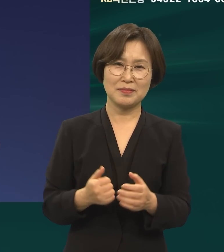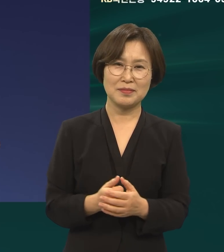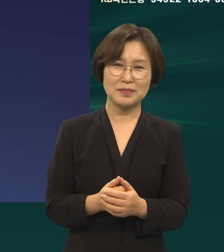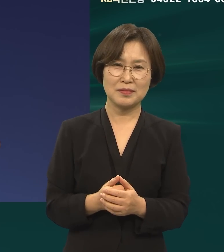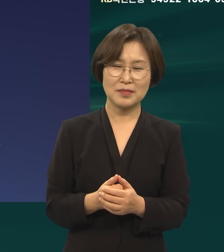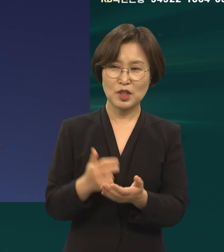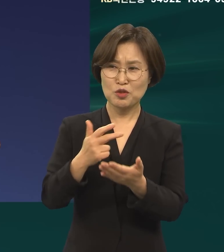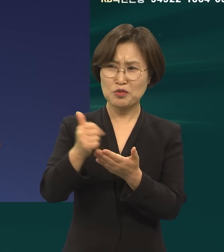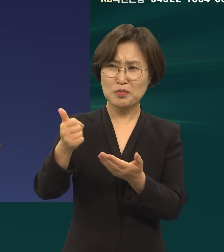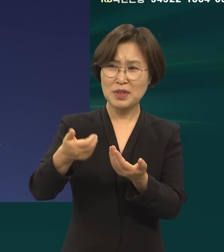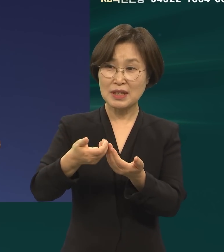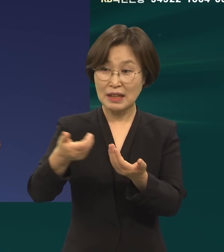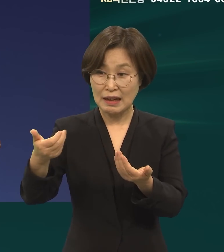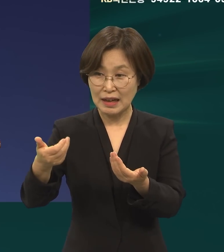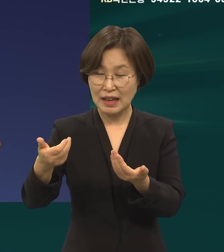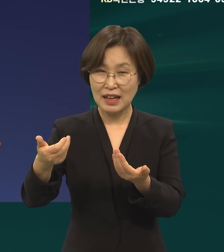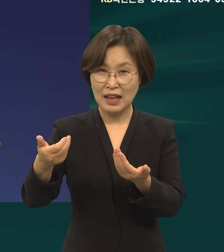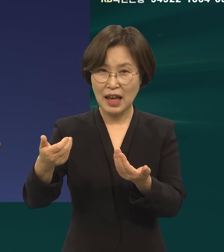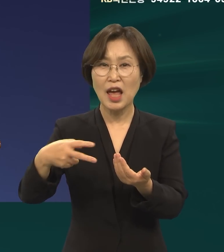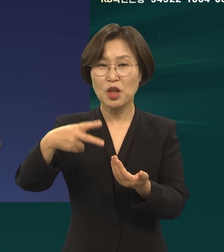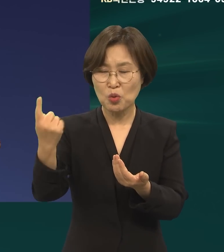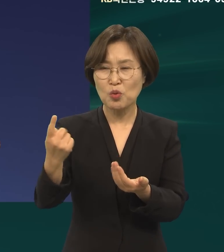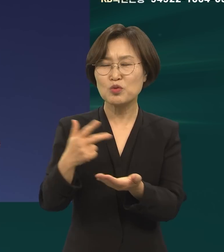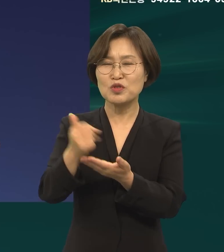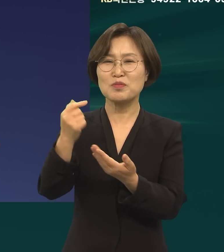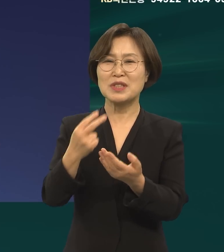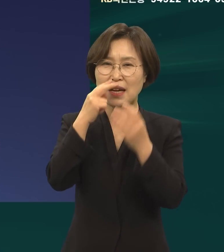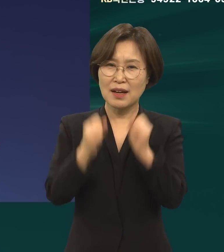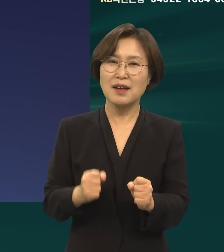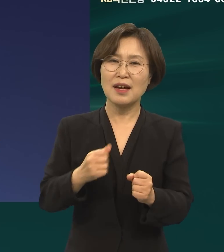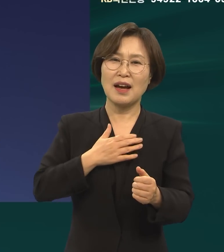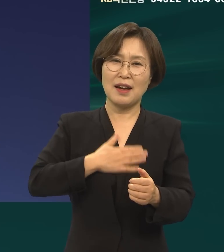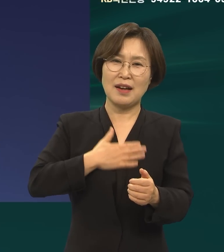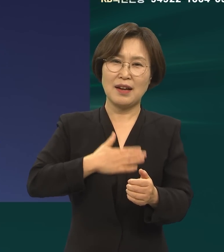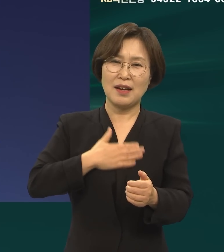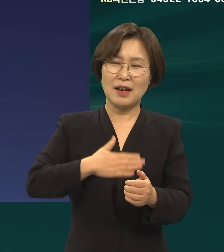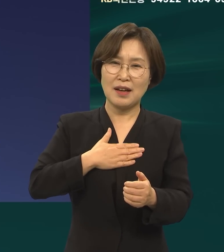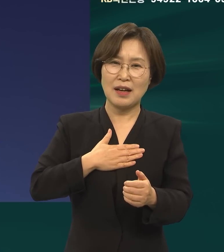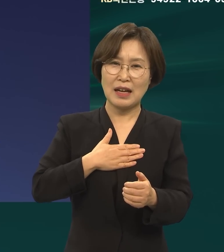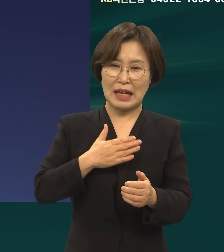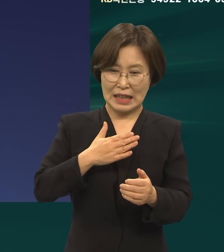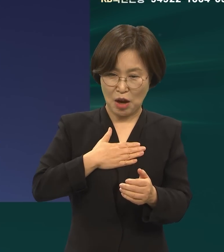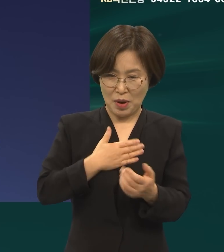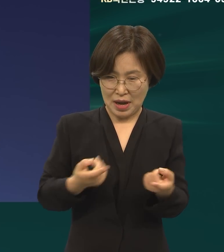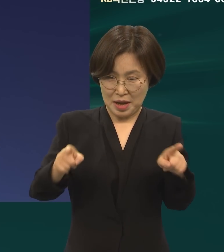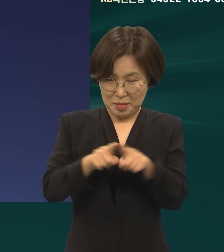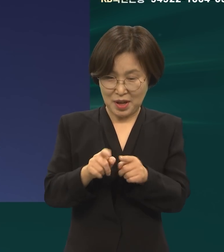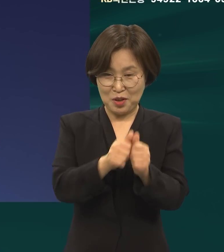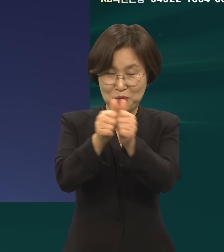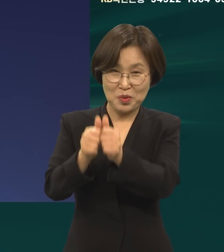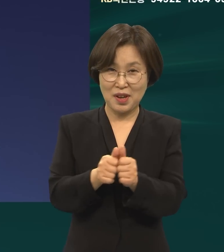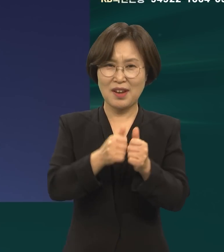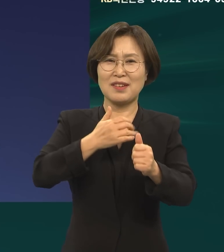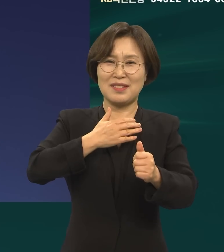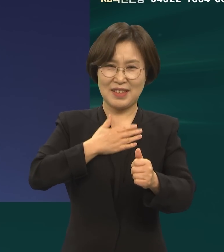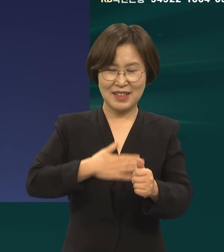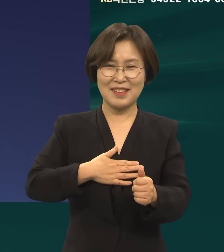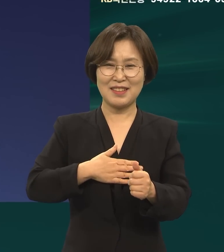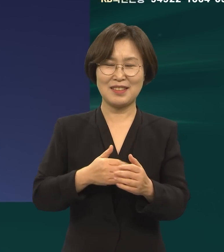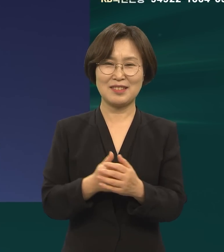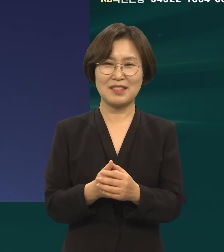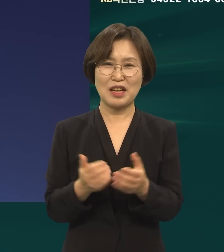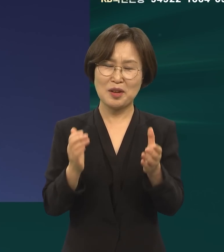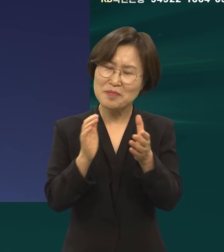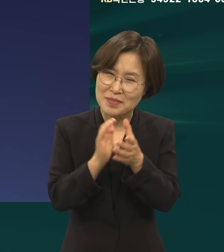그분이 딴 데 가셔도 주님은 살아나셨다. 주님은 나와 동행하신다. 아멘.